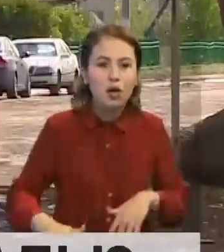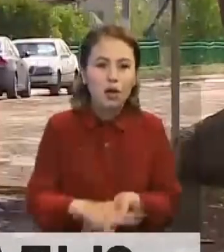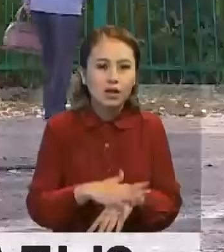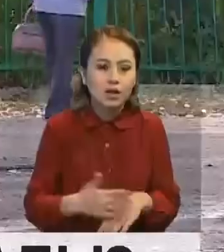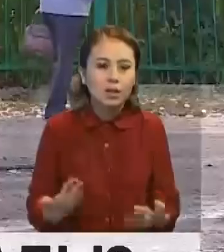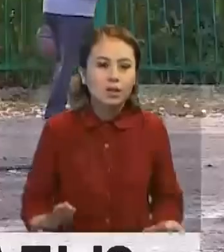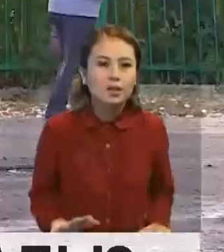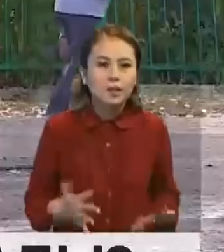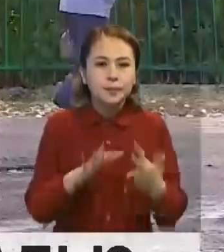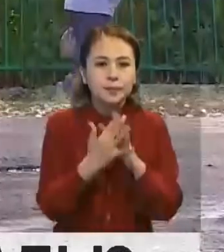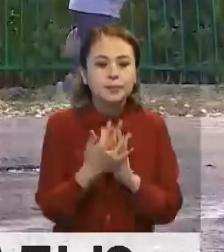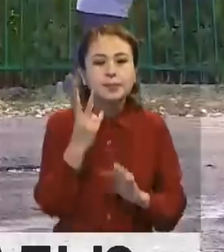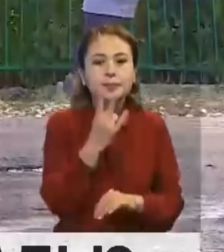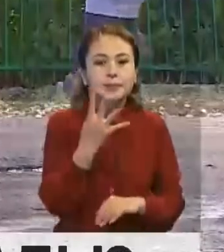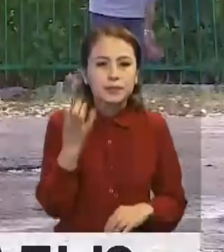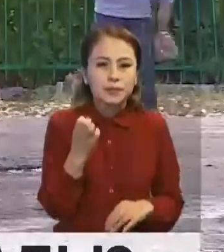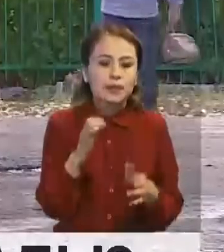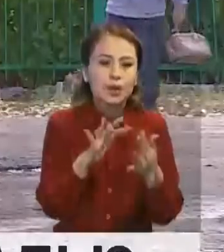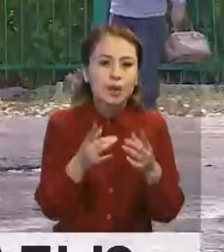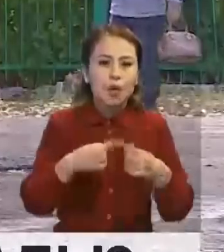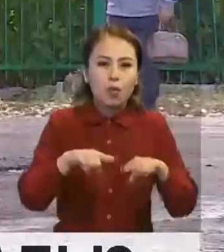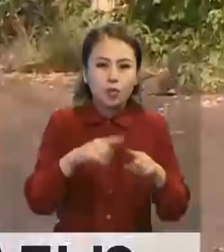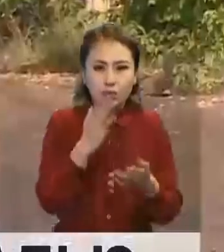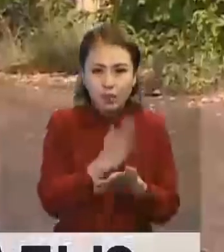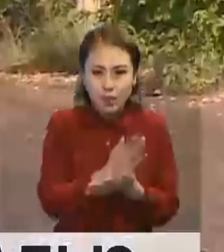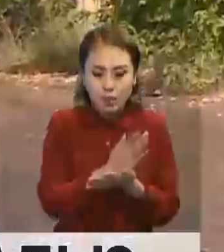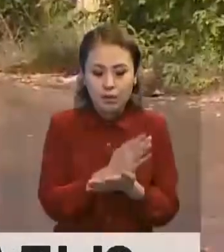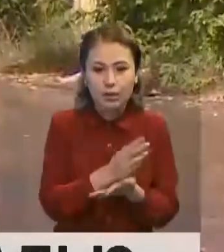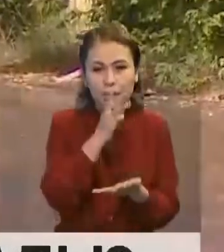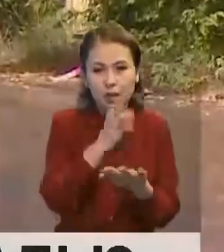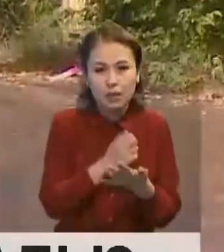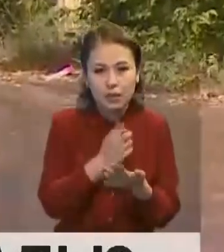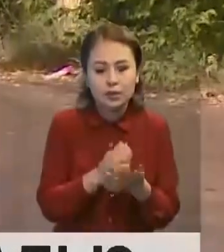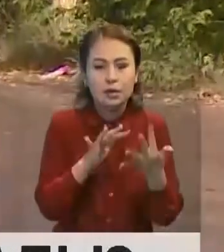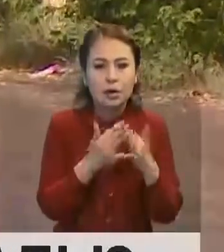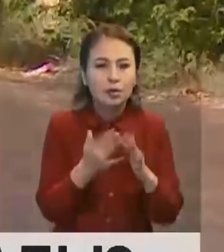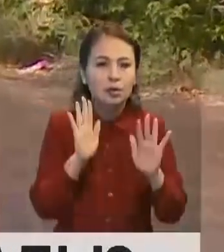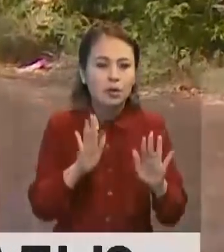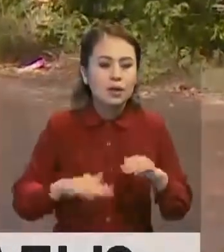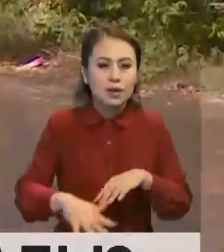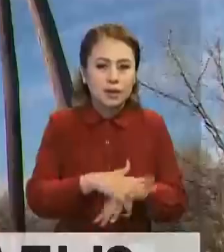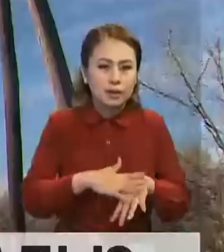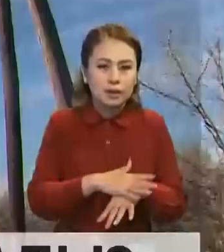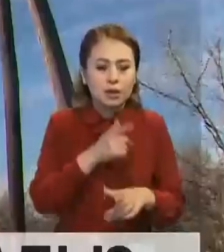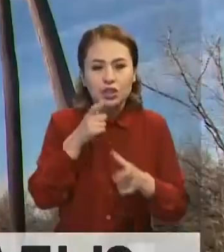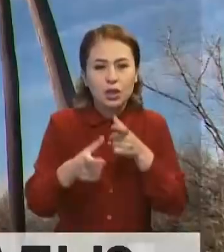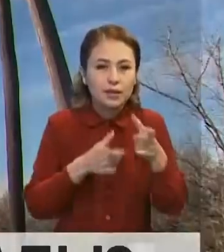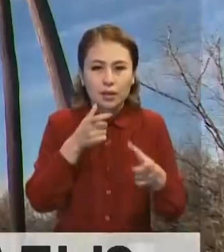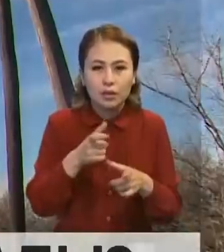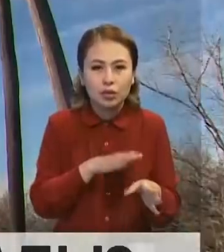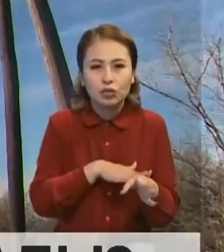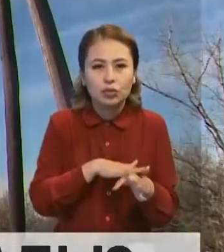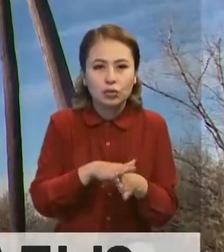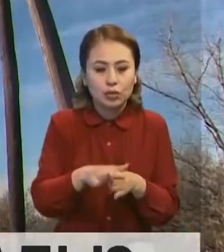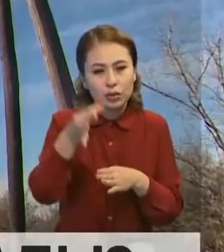тұрады. 2400 ауылдық округ бар. Енді ауыл табыс көзі жобасы аясына сондағы халықтың жан айқайы түгел